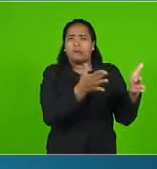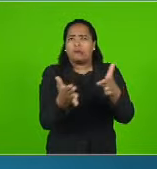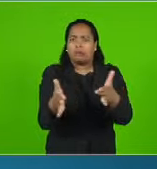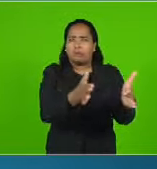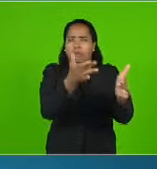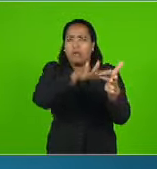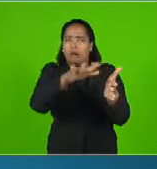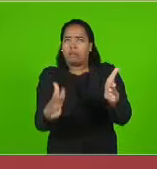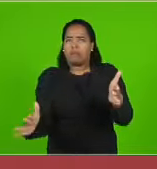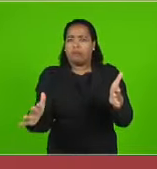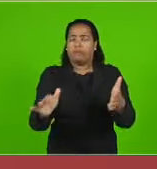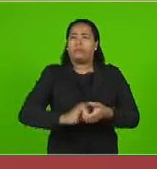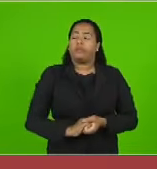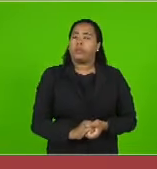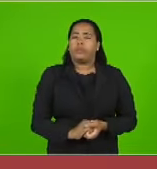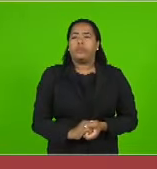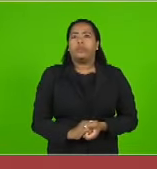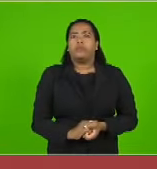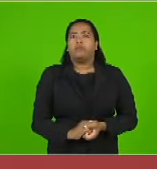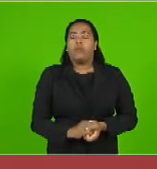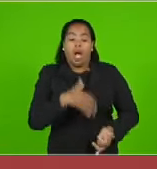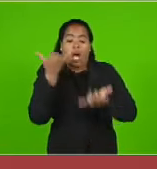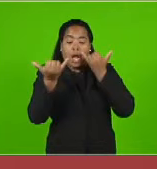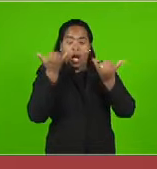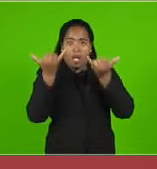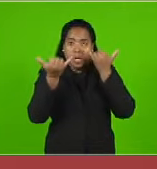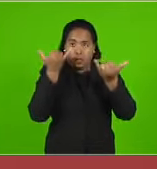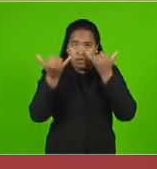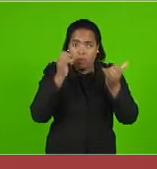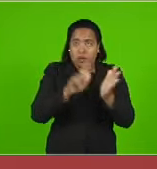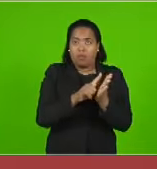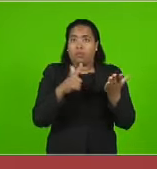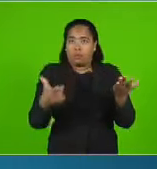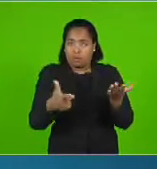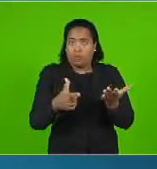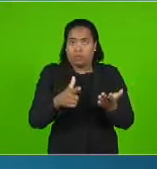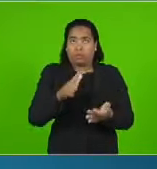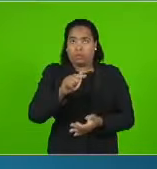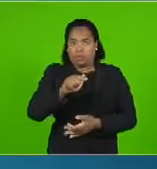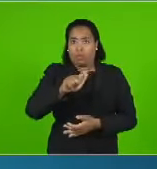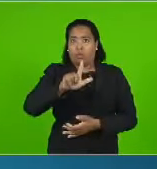8.9. Откровение 8.9. Умерла третья часть. Посмотрите заголовок в журнале «Глобус». В